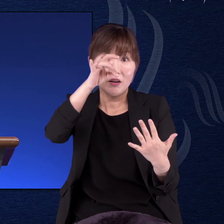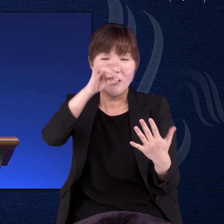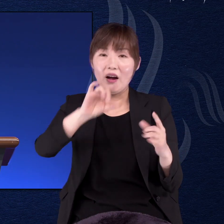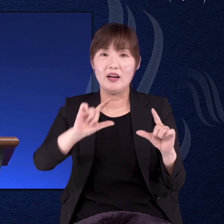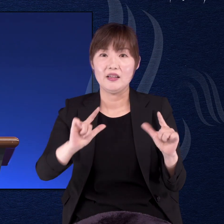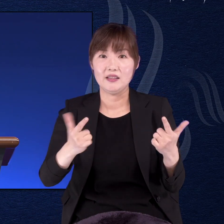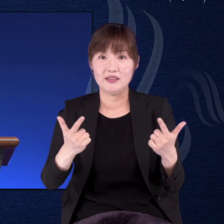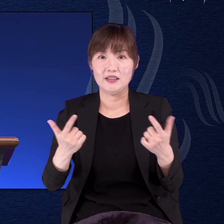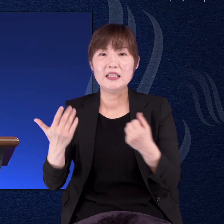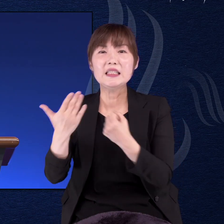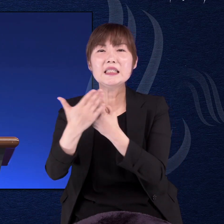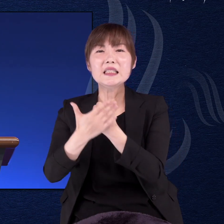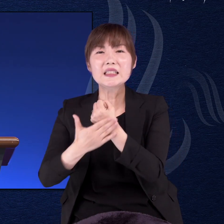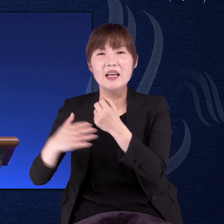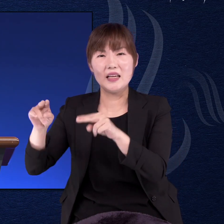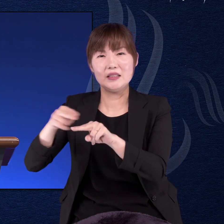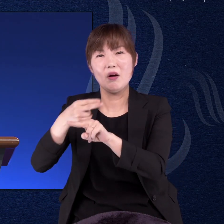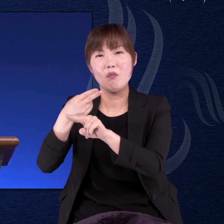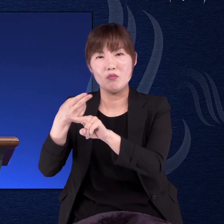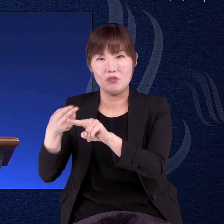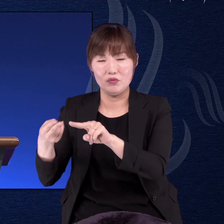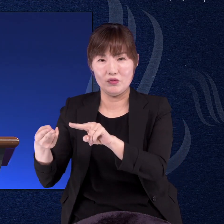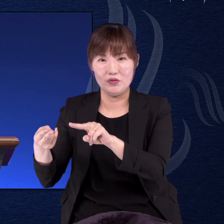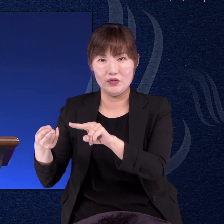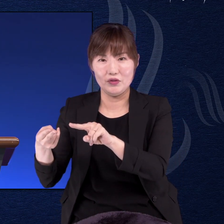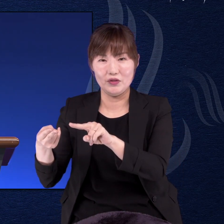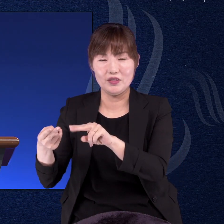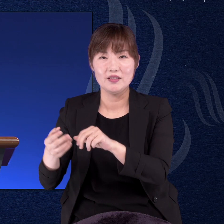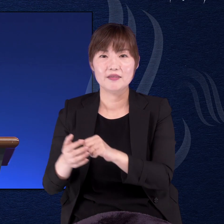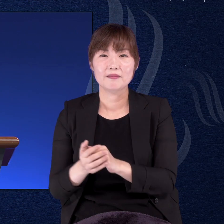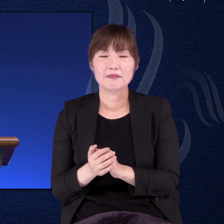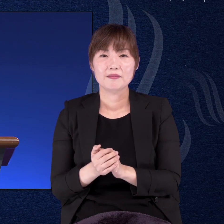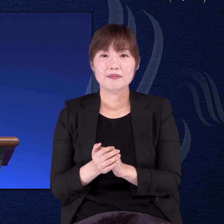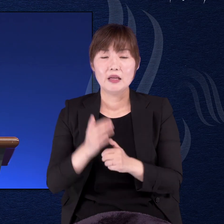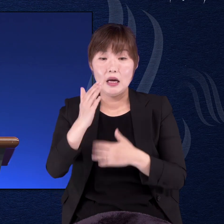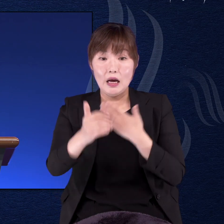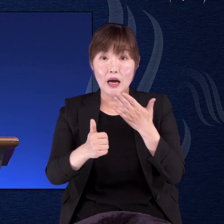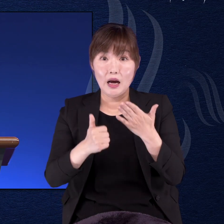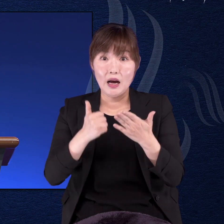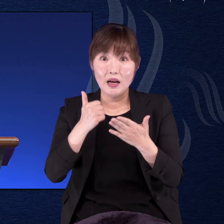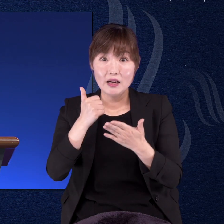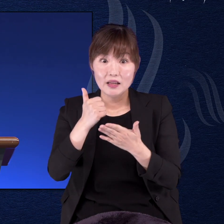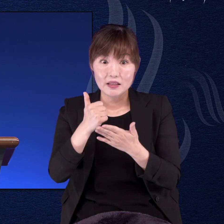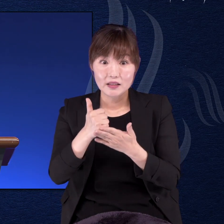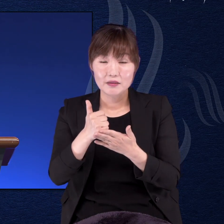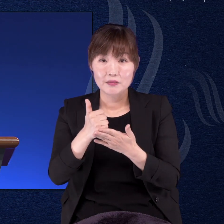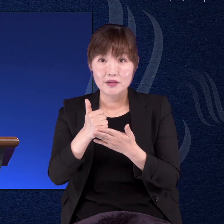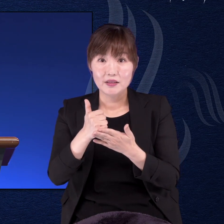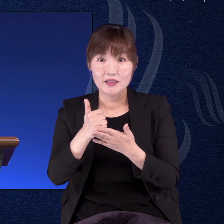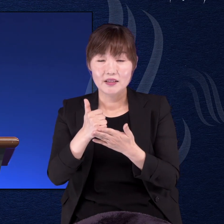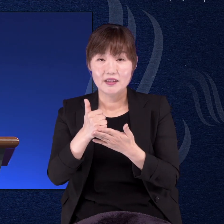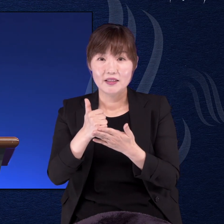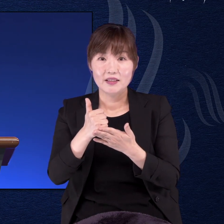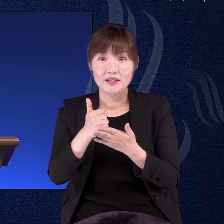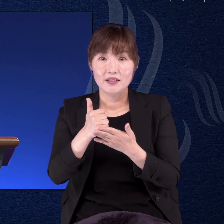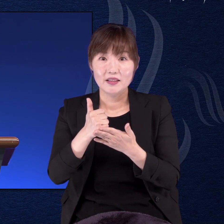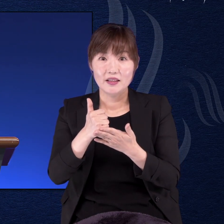은혜의 상급처럼 은혜의 선물이었잖아요. 그러면 아이들에게 주고 싶은 믿음의 유산은 무엇인가? 저는 두